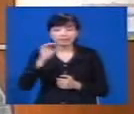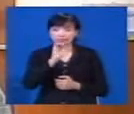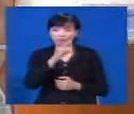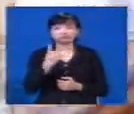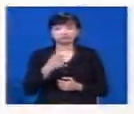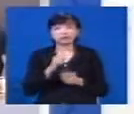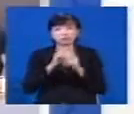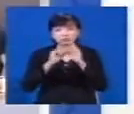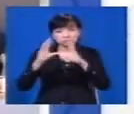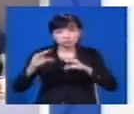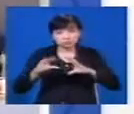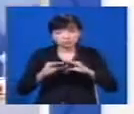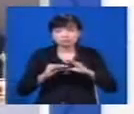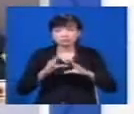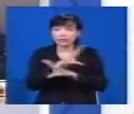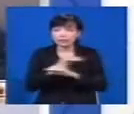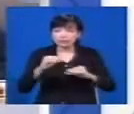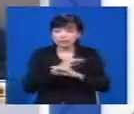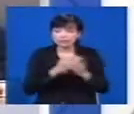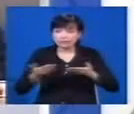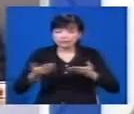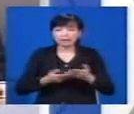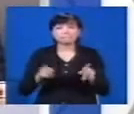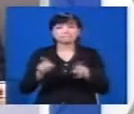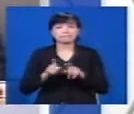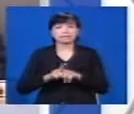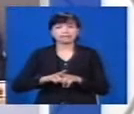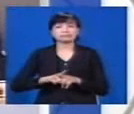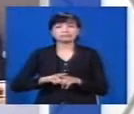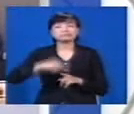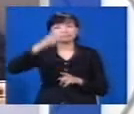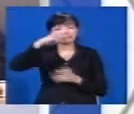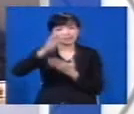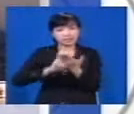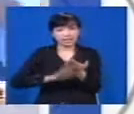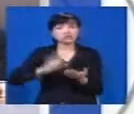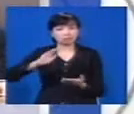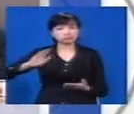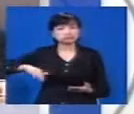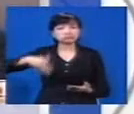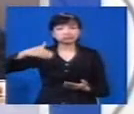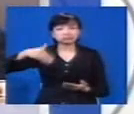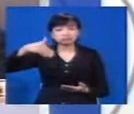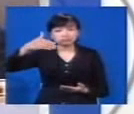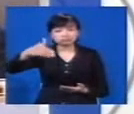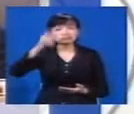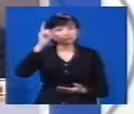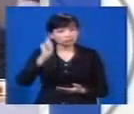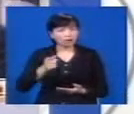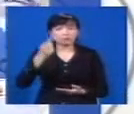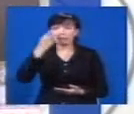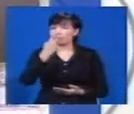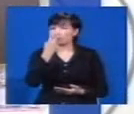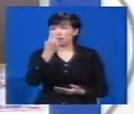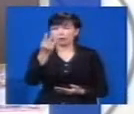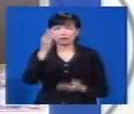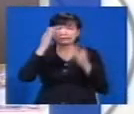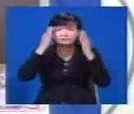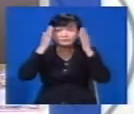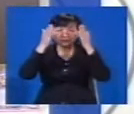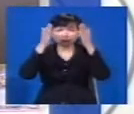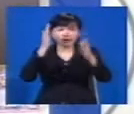ทีนี้เนี่ยเราเรียกว่าเวทีเดินหน้าประเทศไทย ครับ หมายความว่าควรจะต้องมองไปข้างหน้าแต่ไ